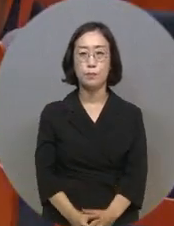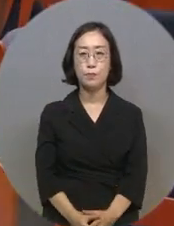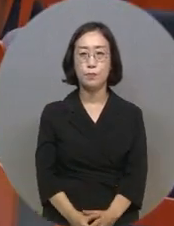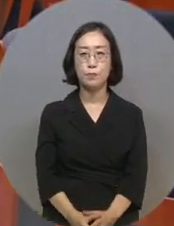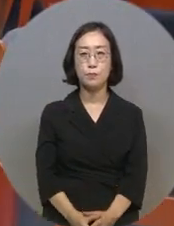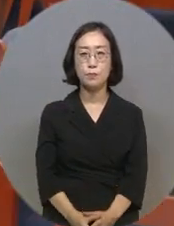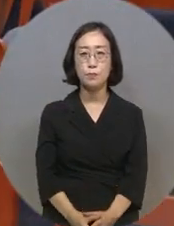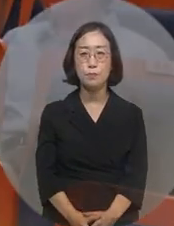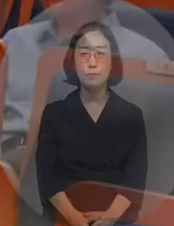권용찬 있니다